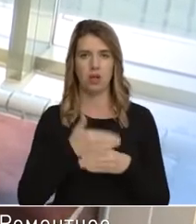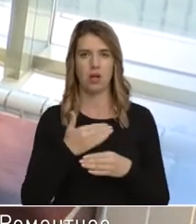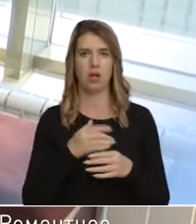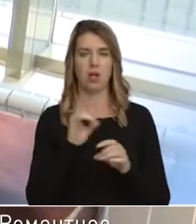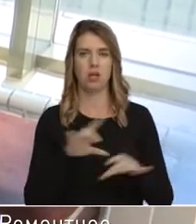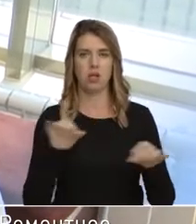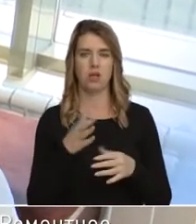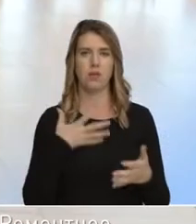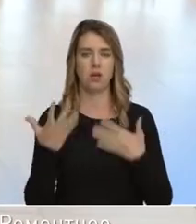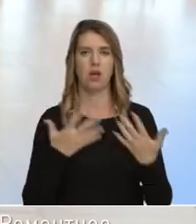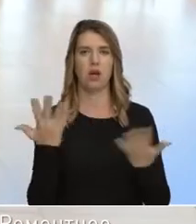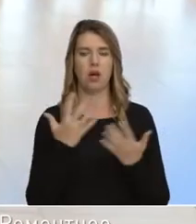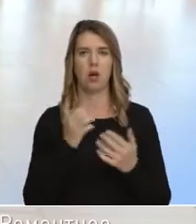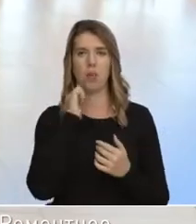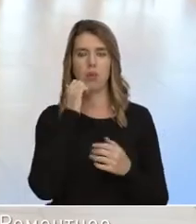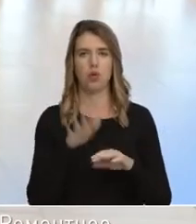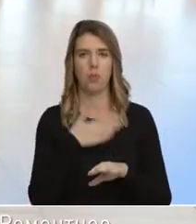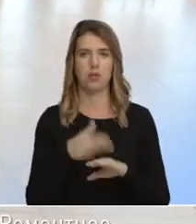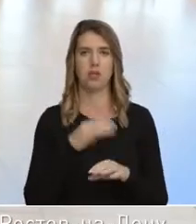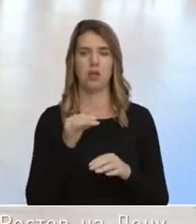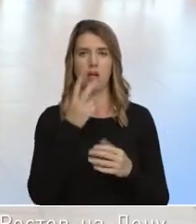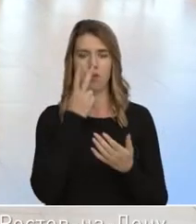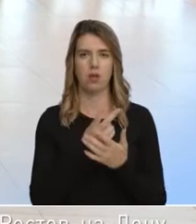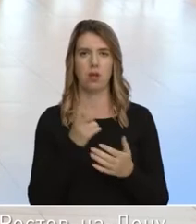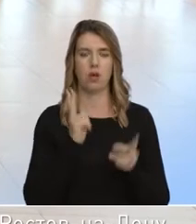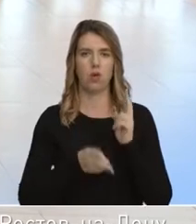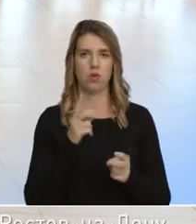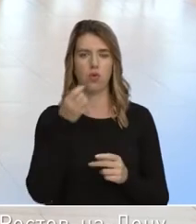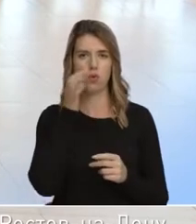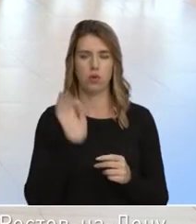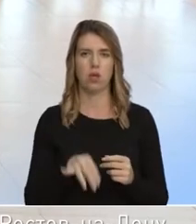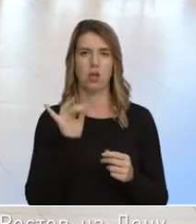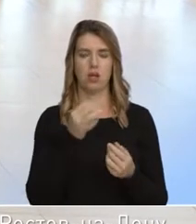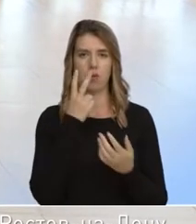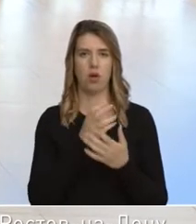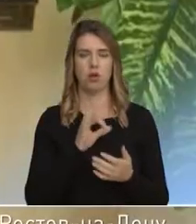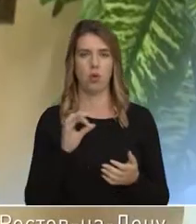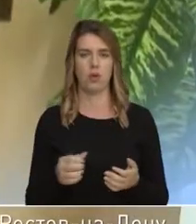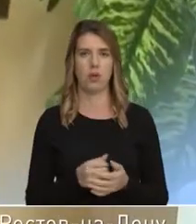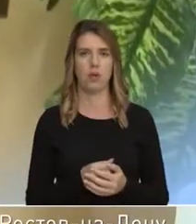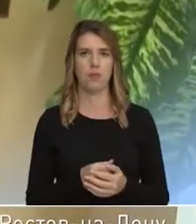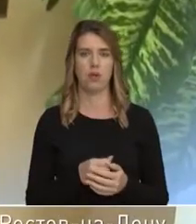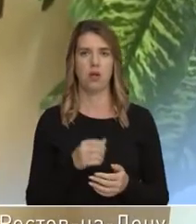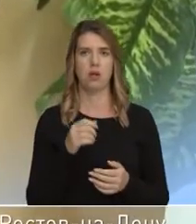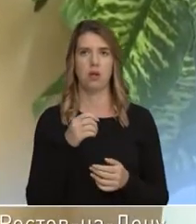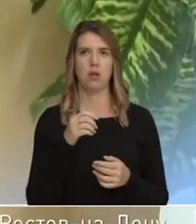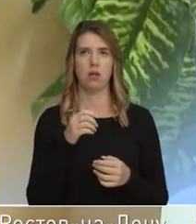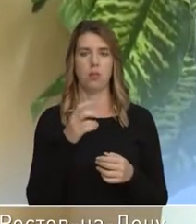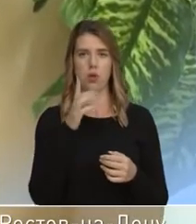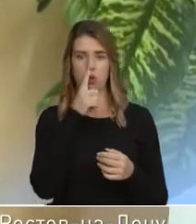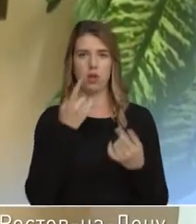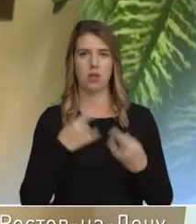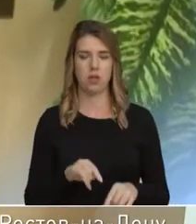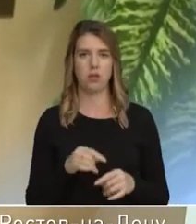воодушевленно рассказывает о том, какая их бабушка молодец. И, видимо, кулинарные способности оценивают особенно. Когда мы только